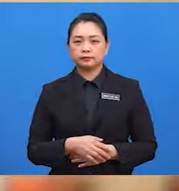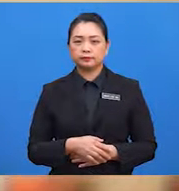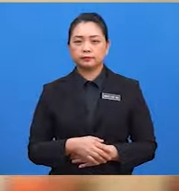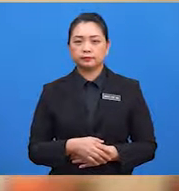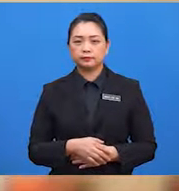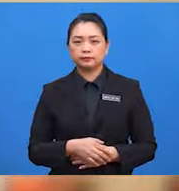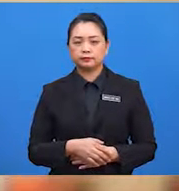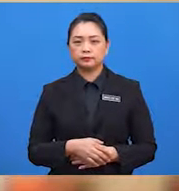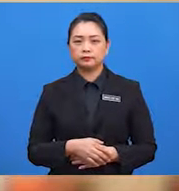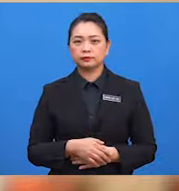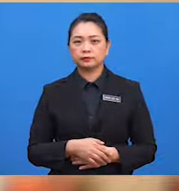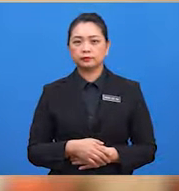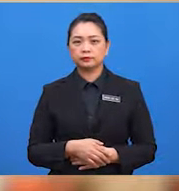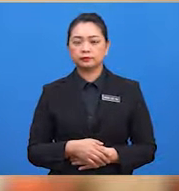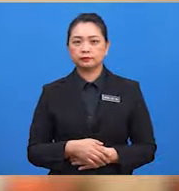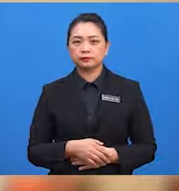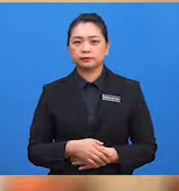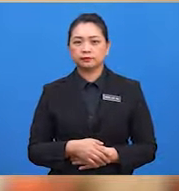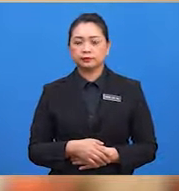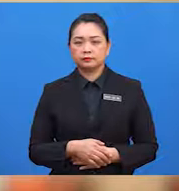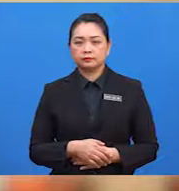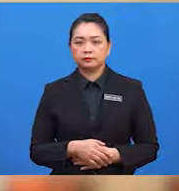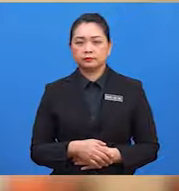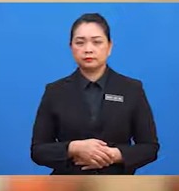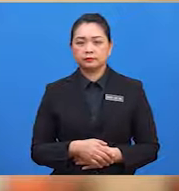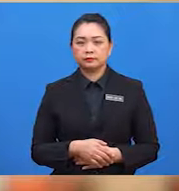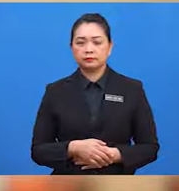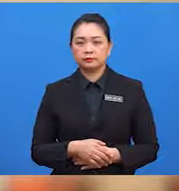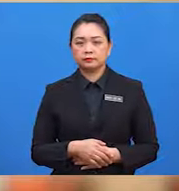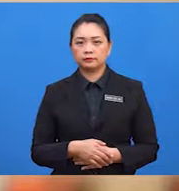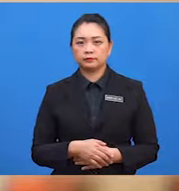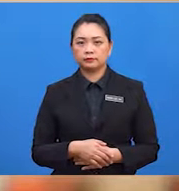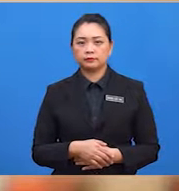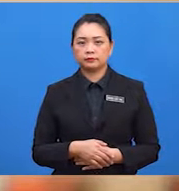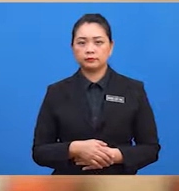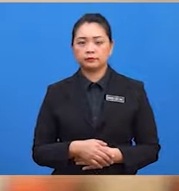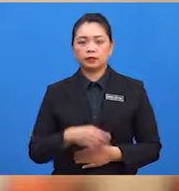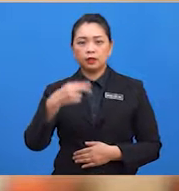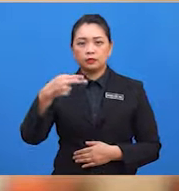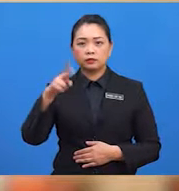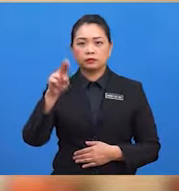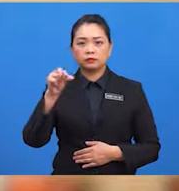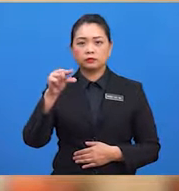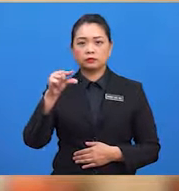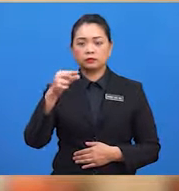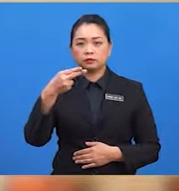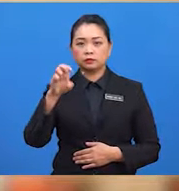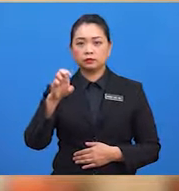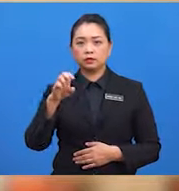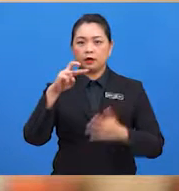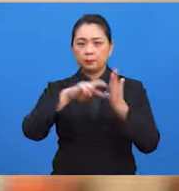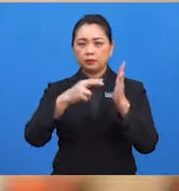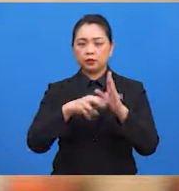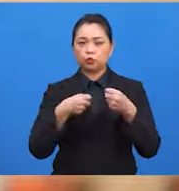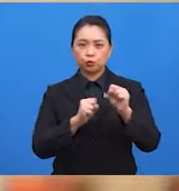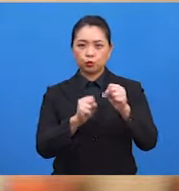bahagian tengah China, mengalir ke timur hingga ke Laut Kuning. Huang He bermaksud sungai kuning